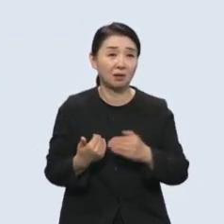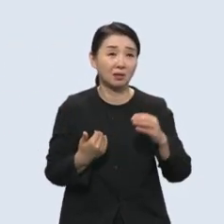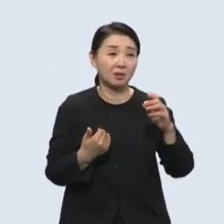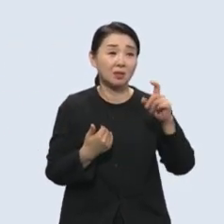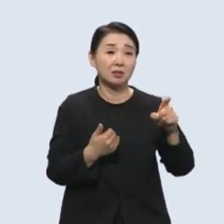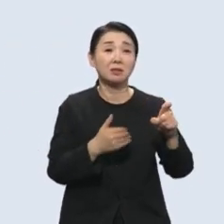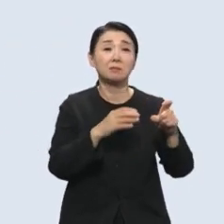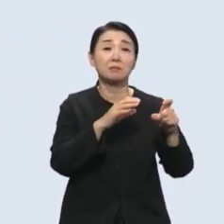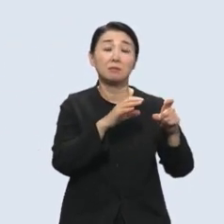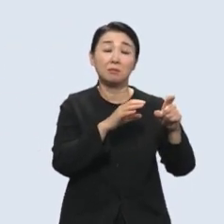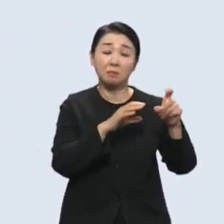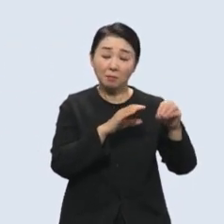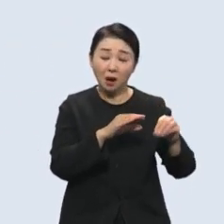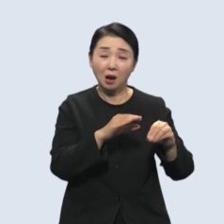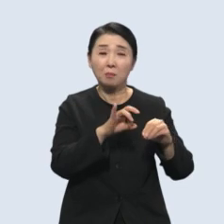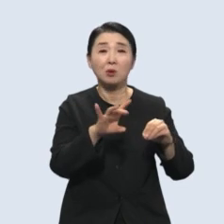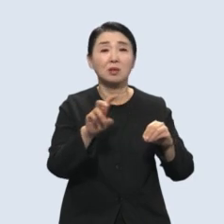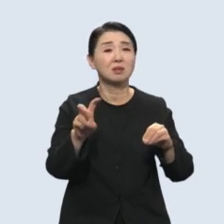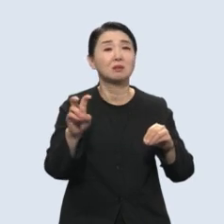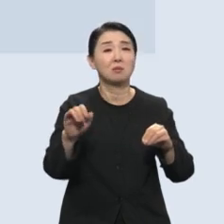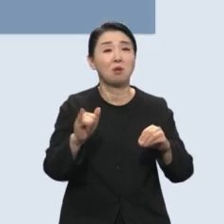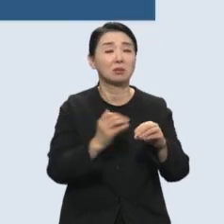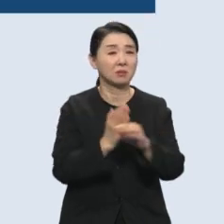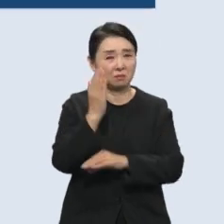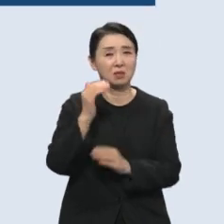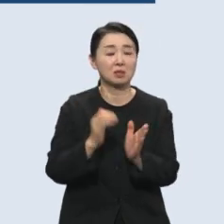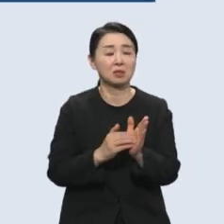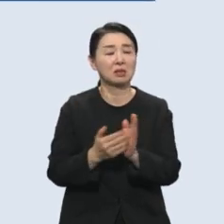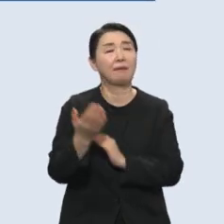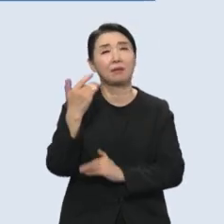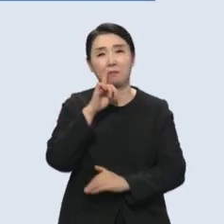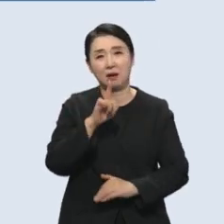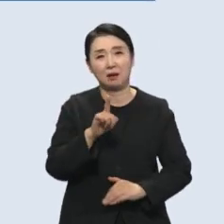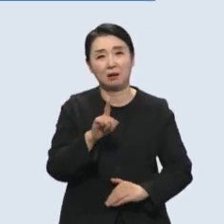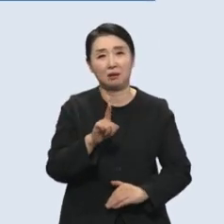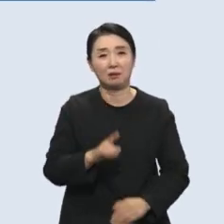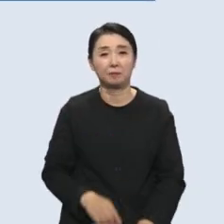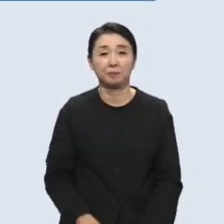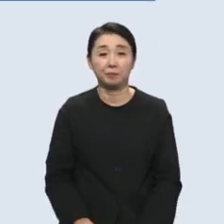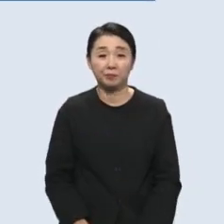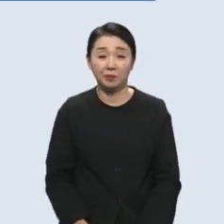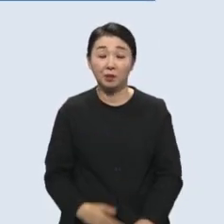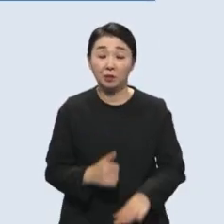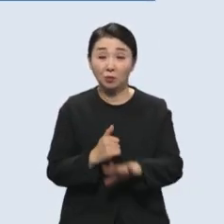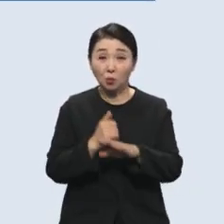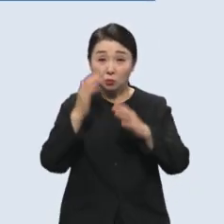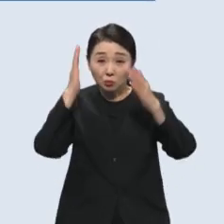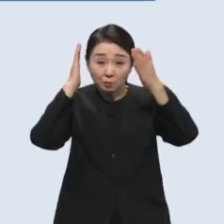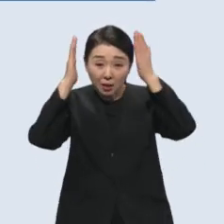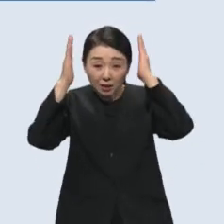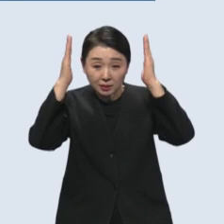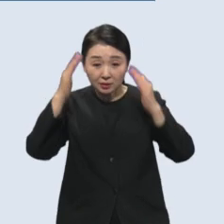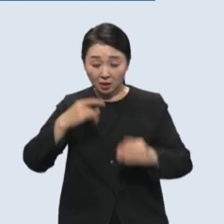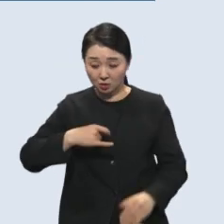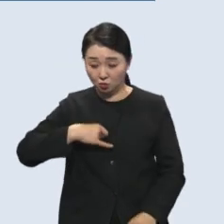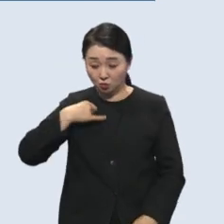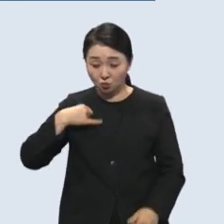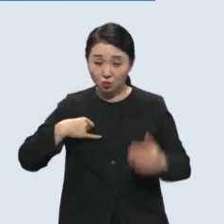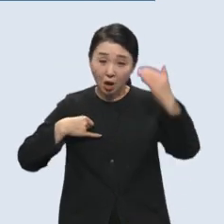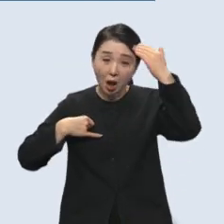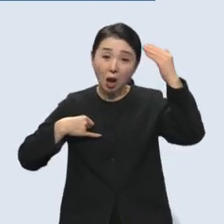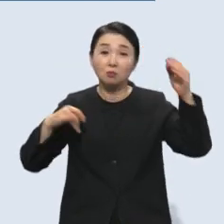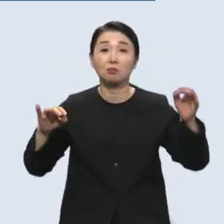벌써 10년 전에 이미 넘어섰기 때문에 지금 그 이런 삼각 공조 같은 이제 그 사례는 말레이에서